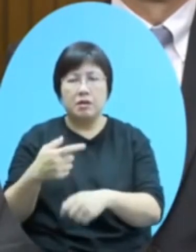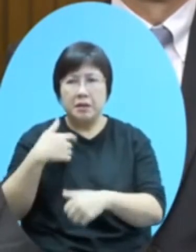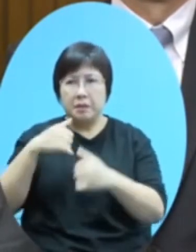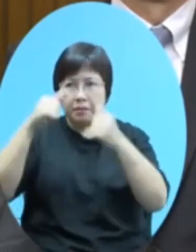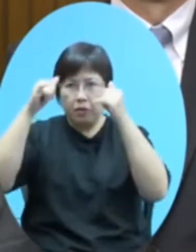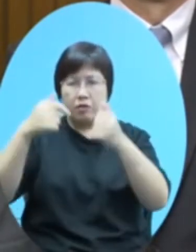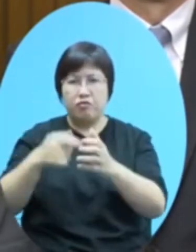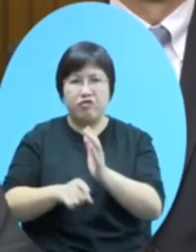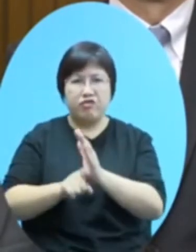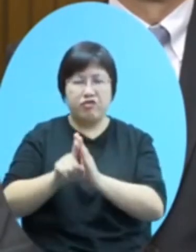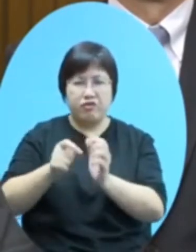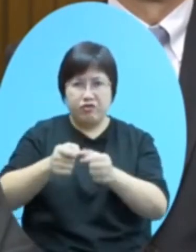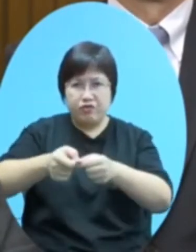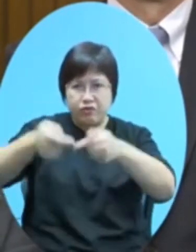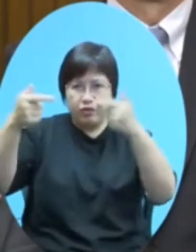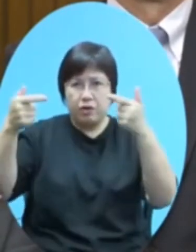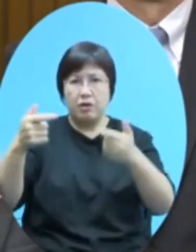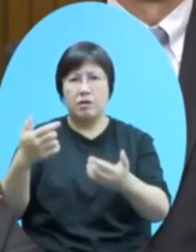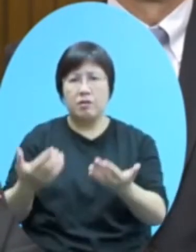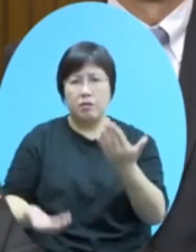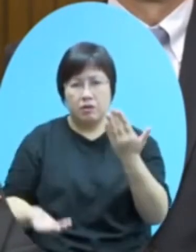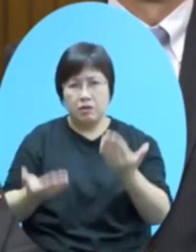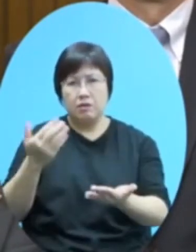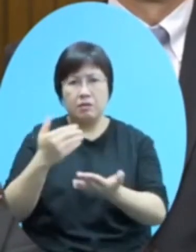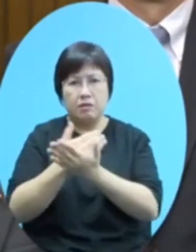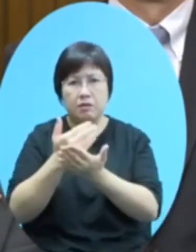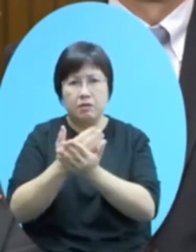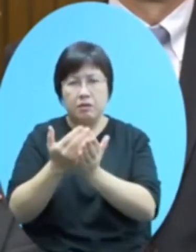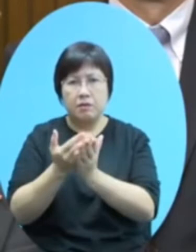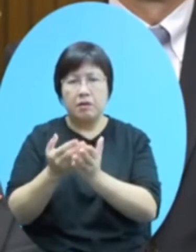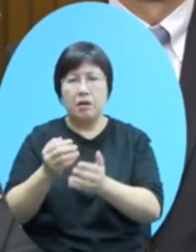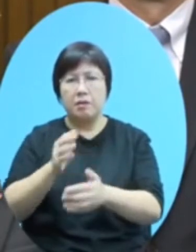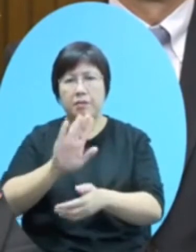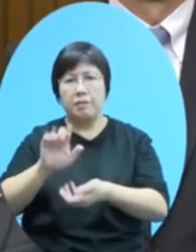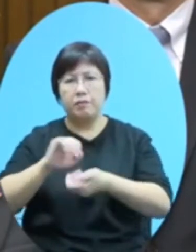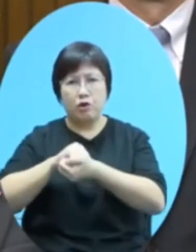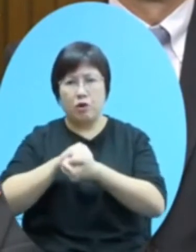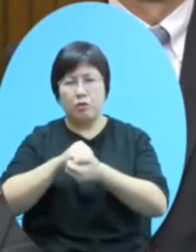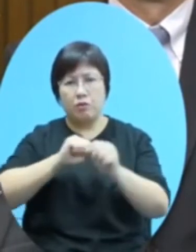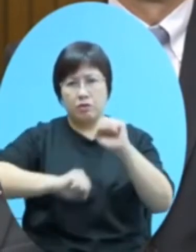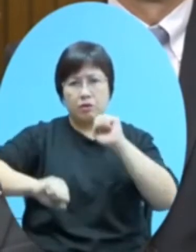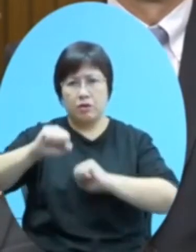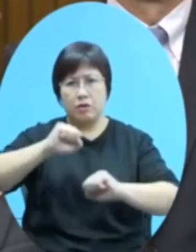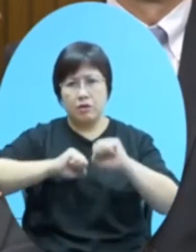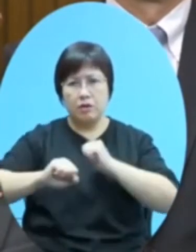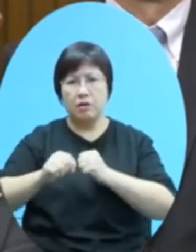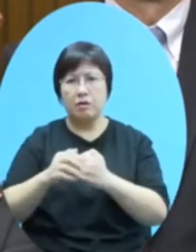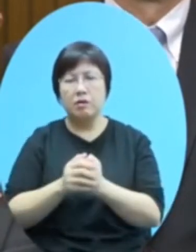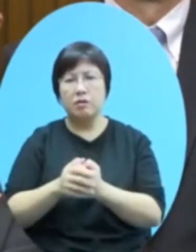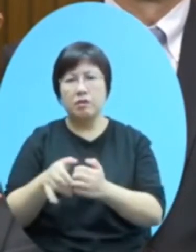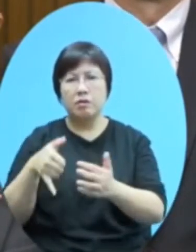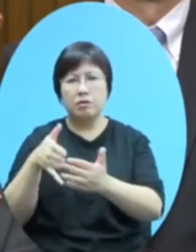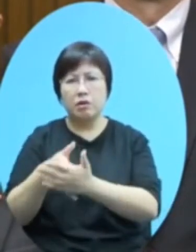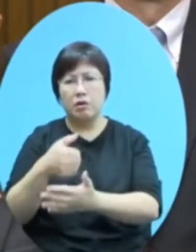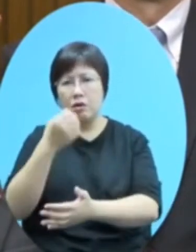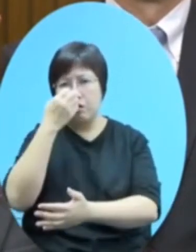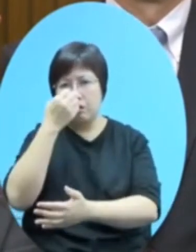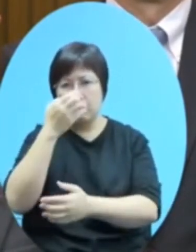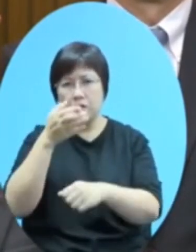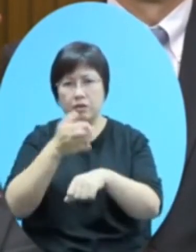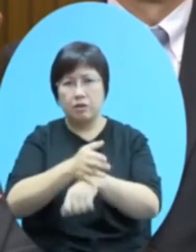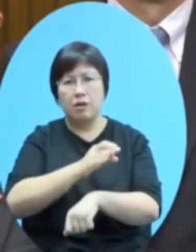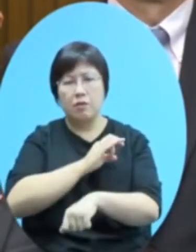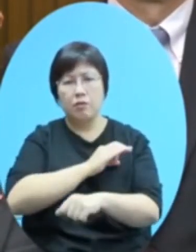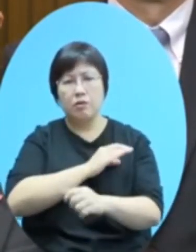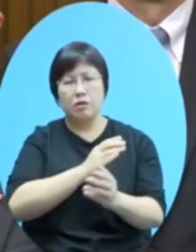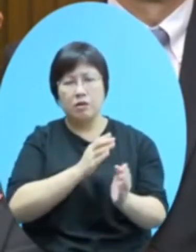力，或者各式各样不合作的运动来到妨碍香港的社会的